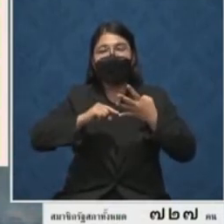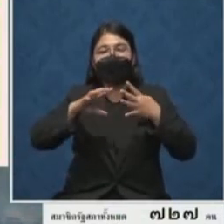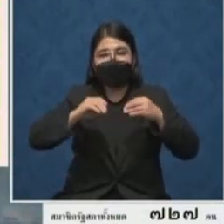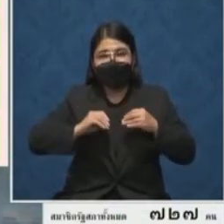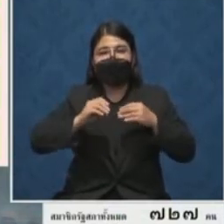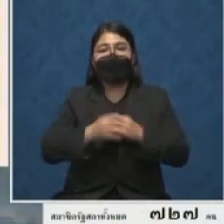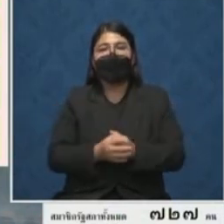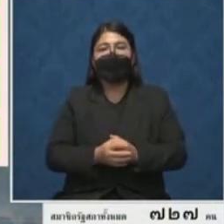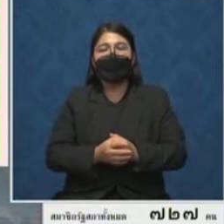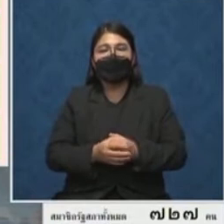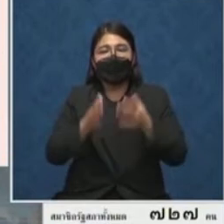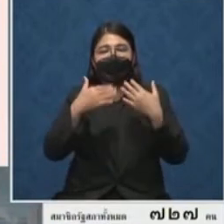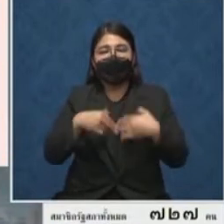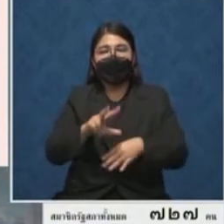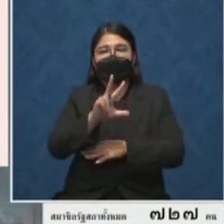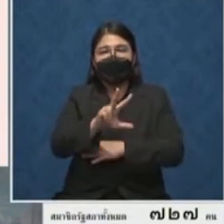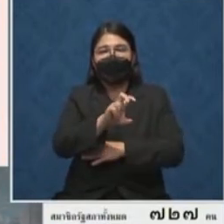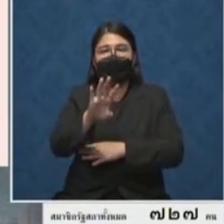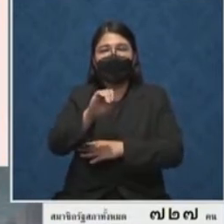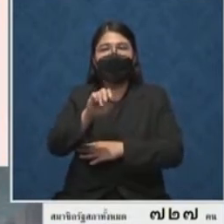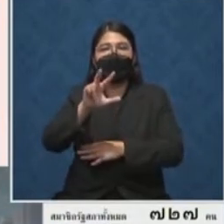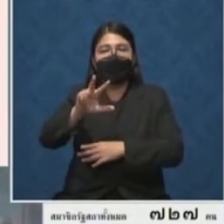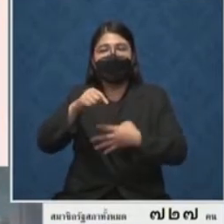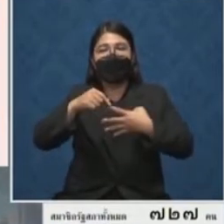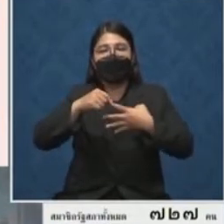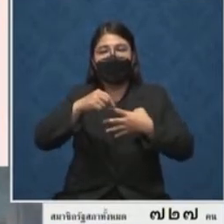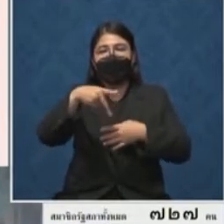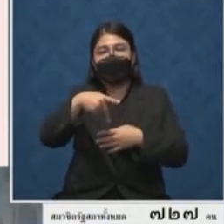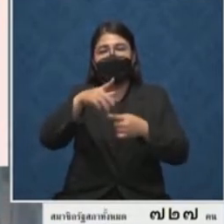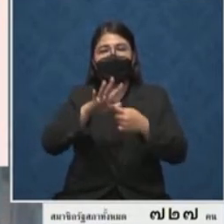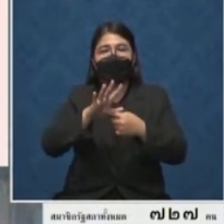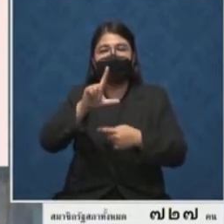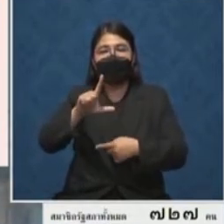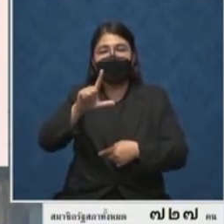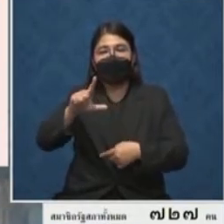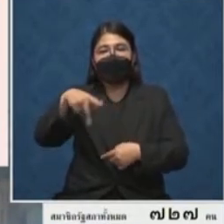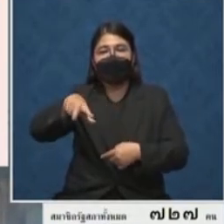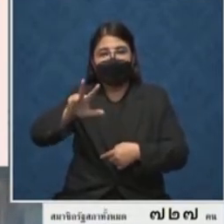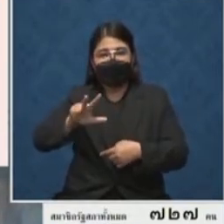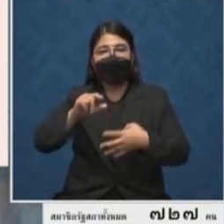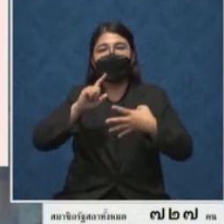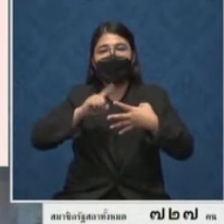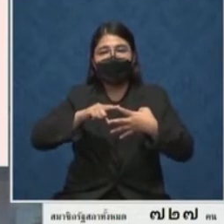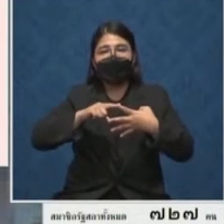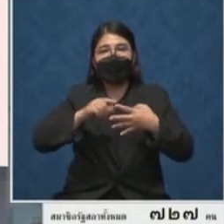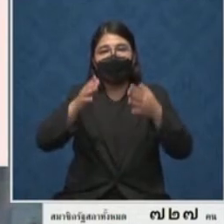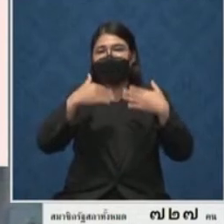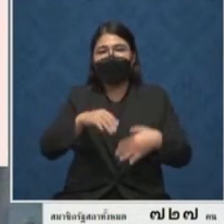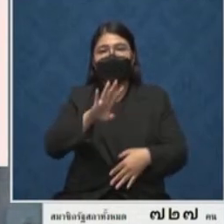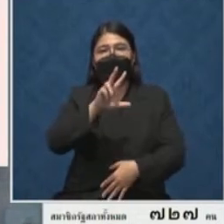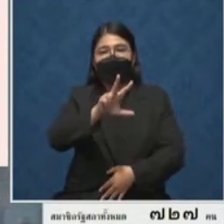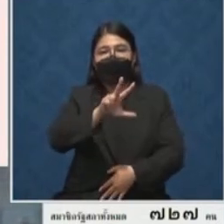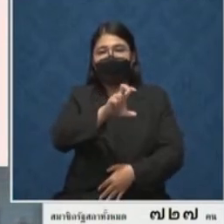343พลเรือเอกพันลบตมิสานนท์344นายพานุวัฒน์สะสมทรั